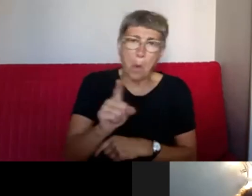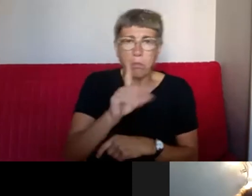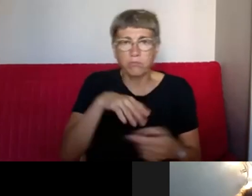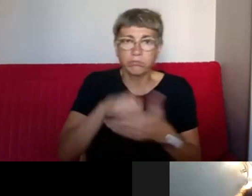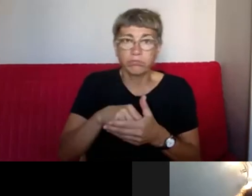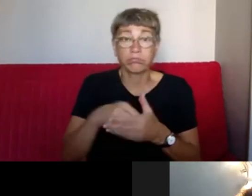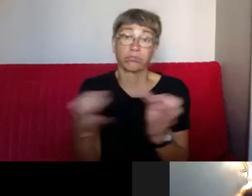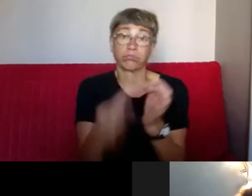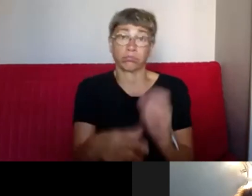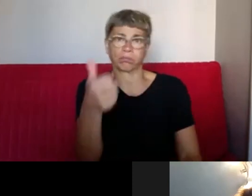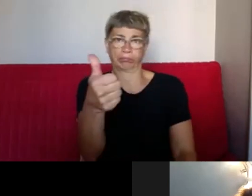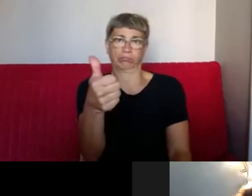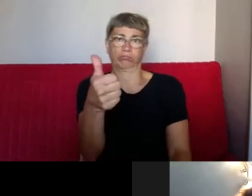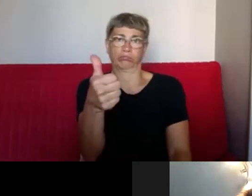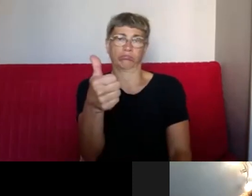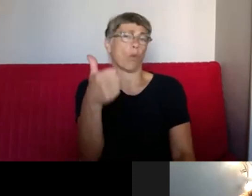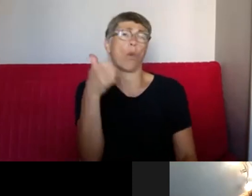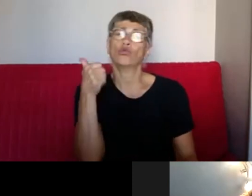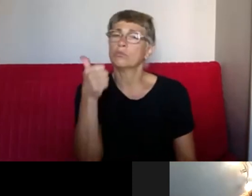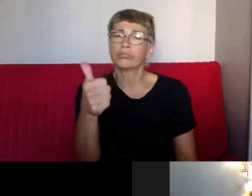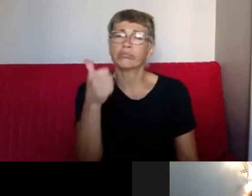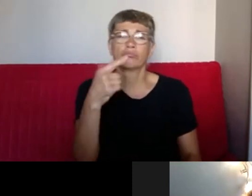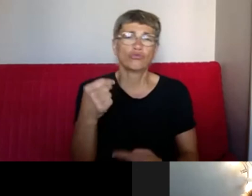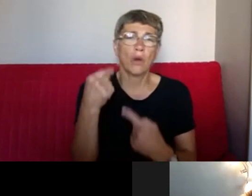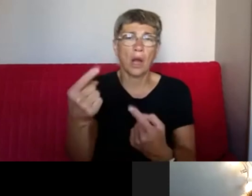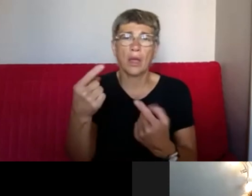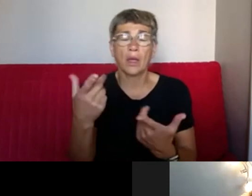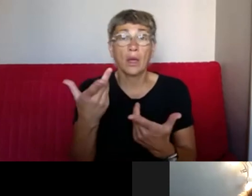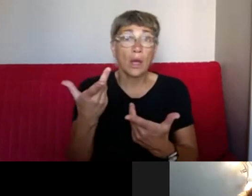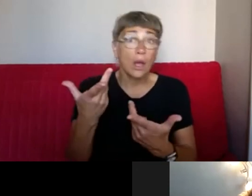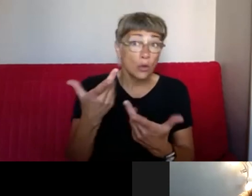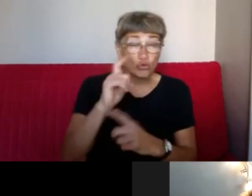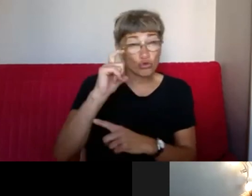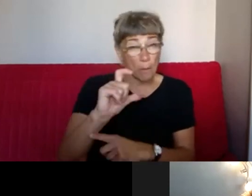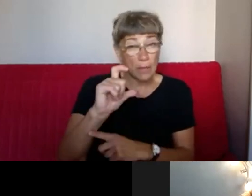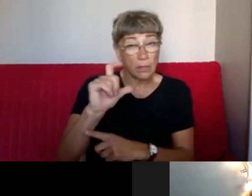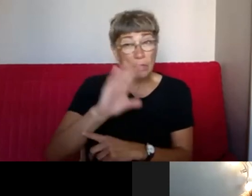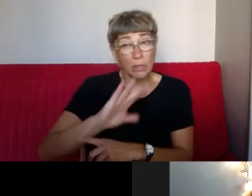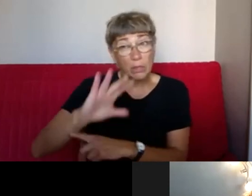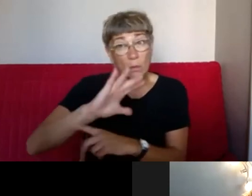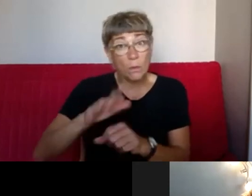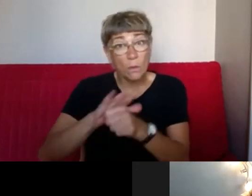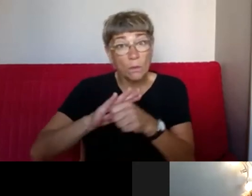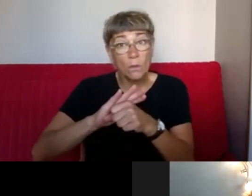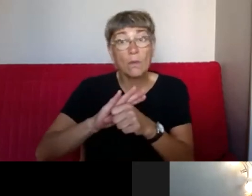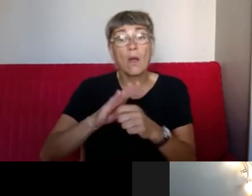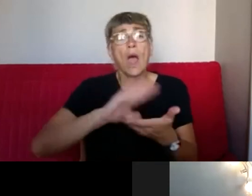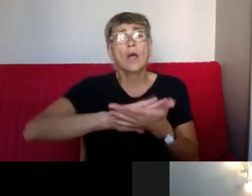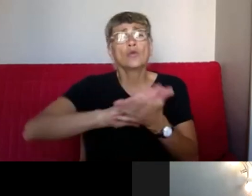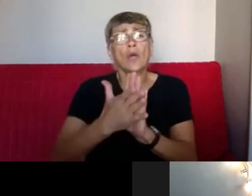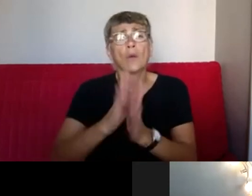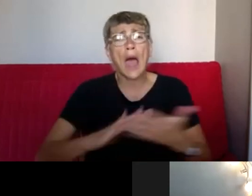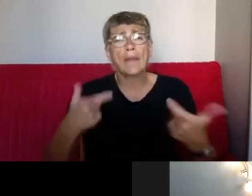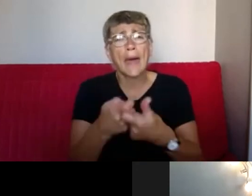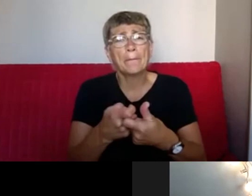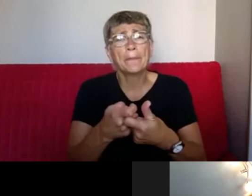bien. C'est très bien, j'y suis allé, j'ai eu... sur l'ensemble de la semaine, notamment quand c'est l'ADAP qui a organisé, mais même pour les